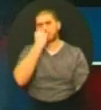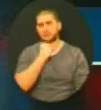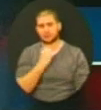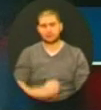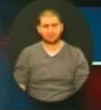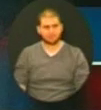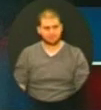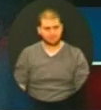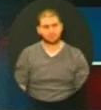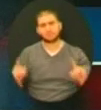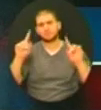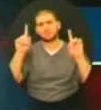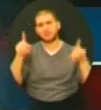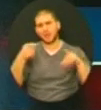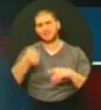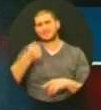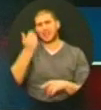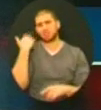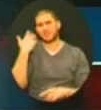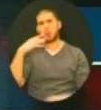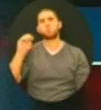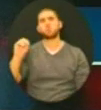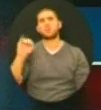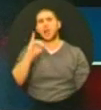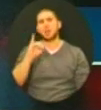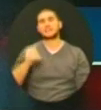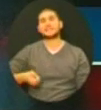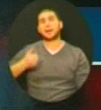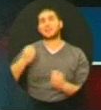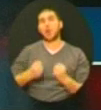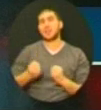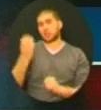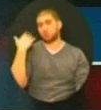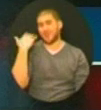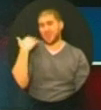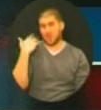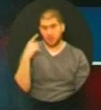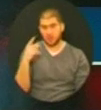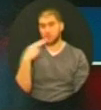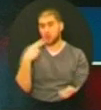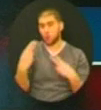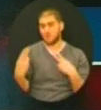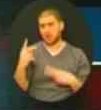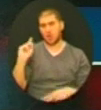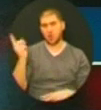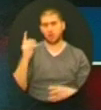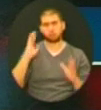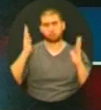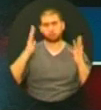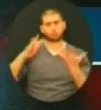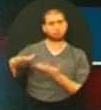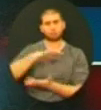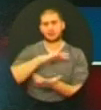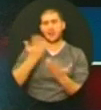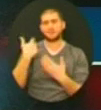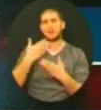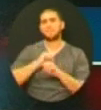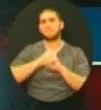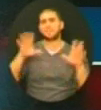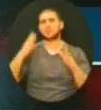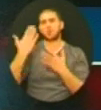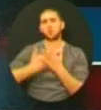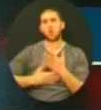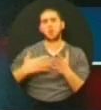אגב, השר לשעבר משה יעלון, שר הביטחון לשעבר, בתגובה לכל הרעש התקשורתי לקראת פרסום דוח